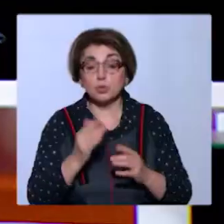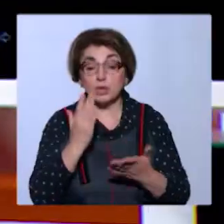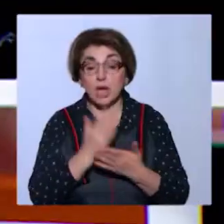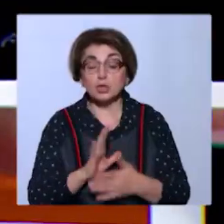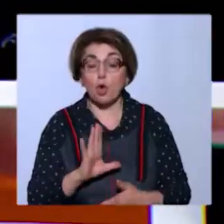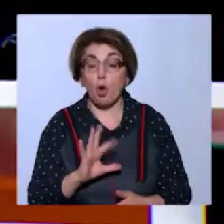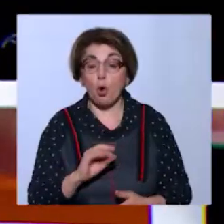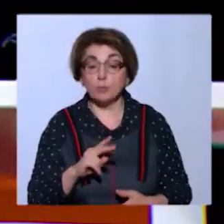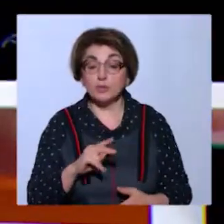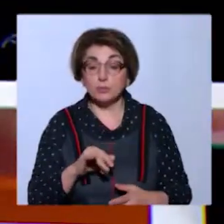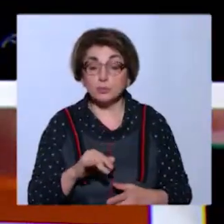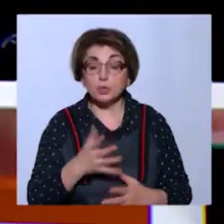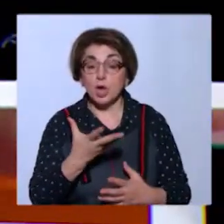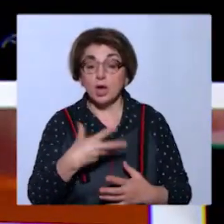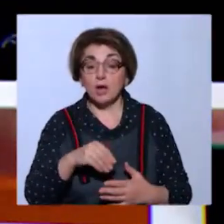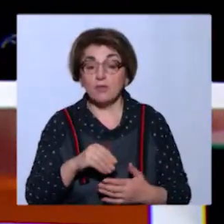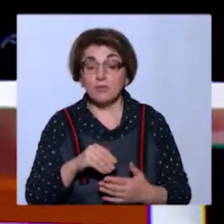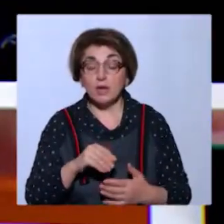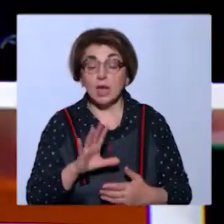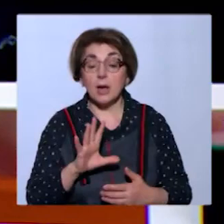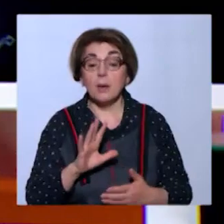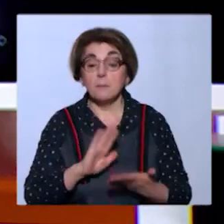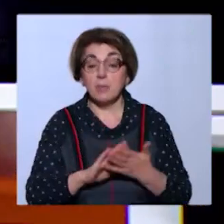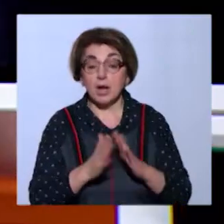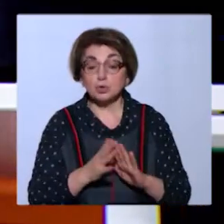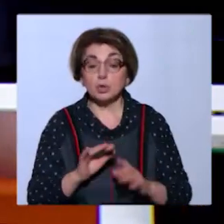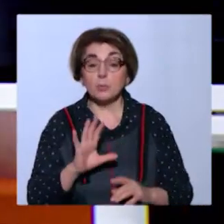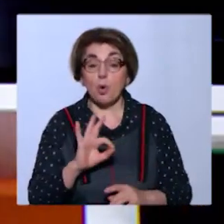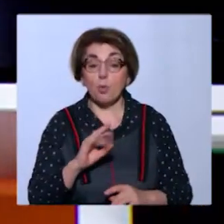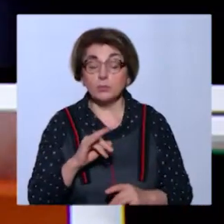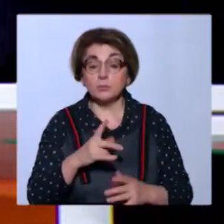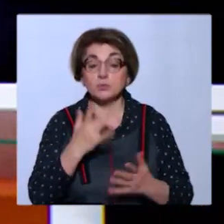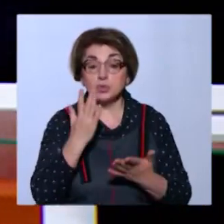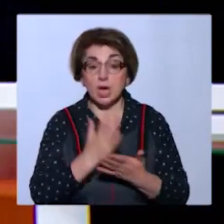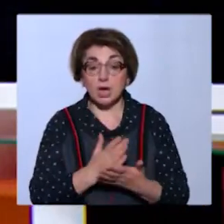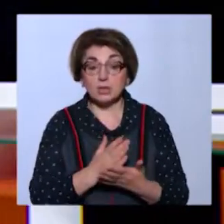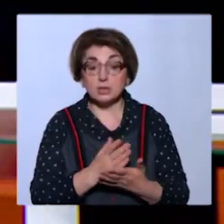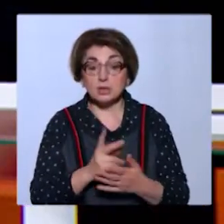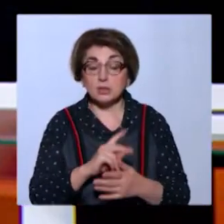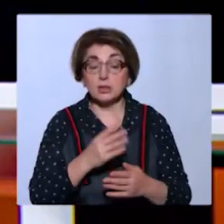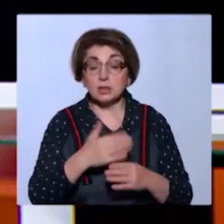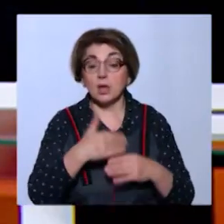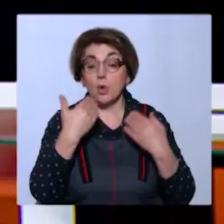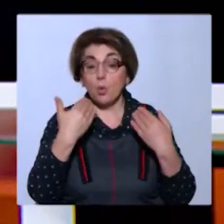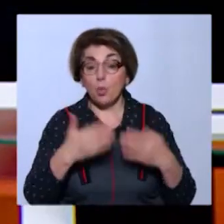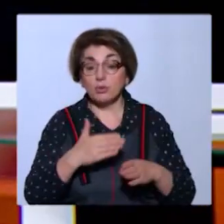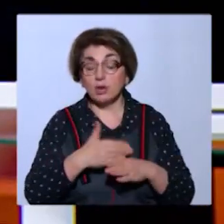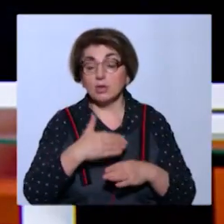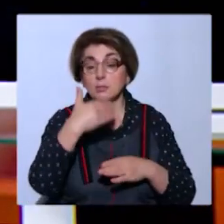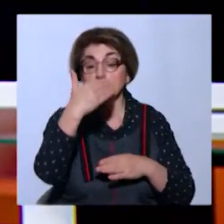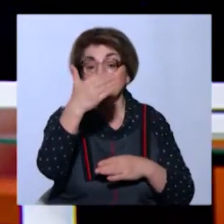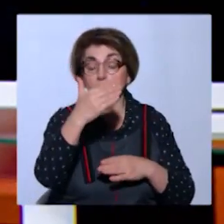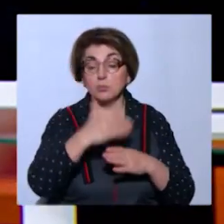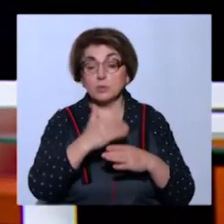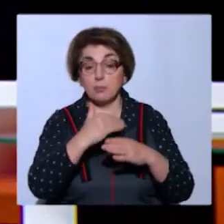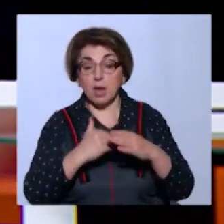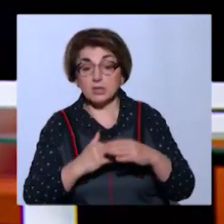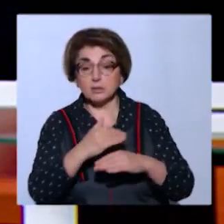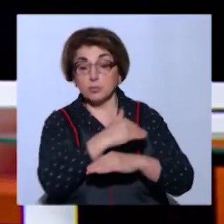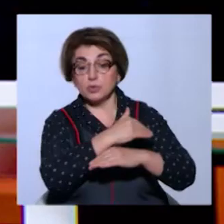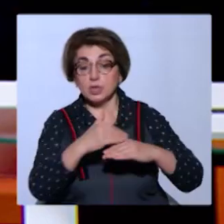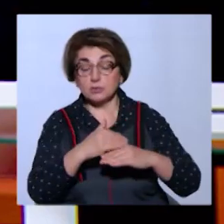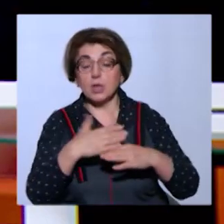თუ ფაქტორები ოპტიმუმშია, მაგრამ თუნდაც ერთი ფაქტორი გასცდა მაქსიმუმის და მინიმუმის საზღვრებს, ანუ